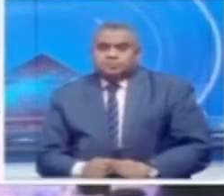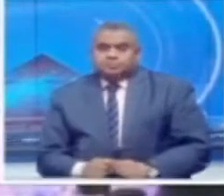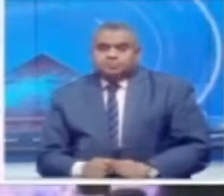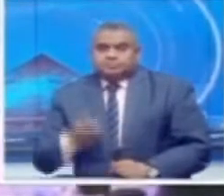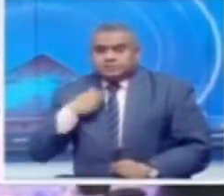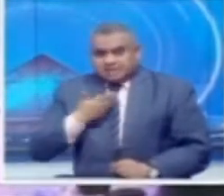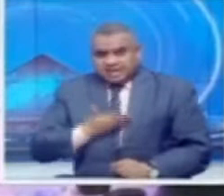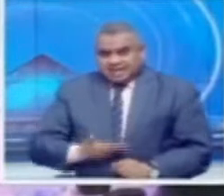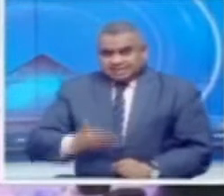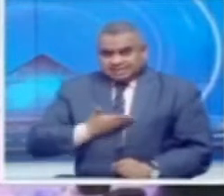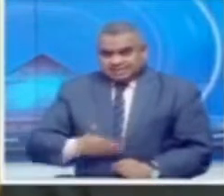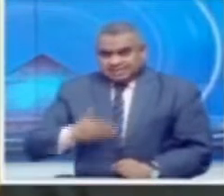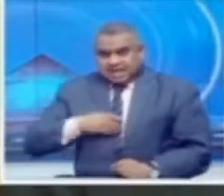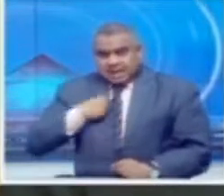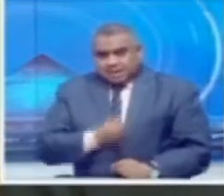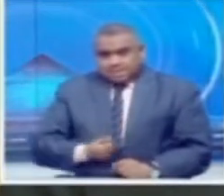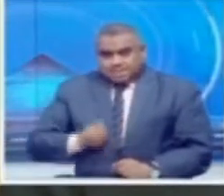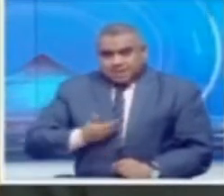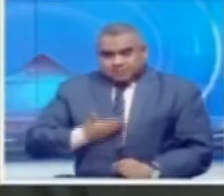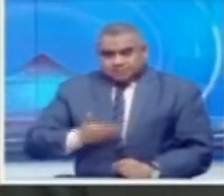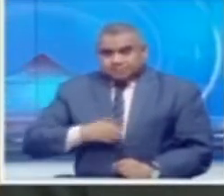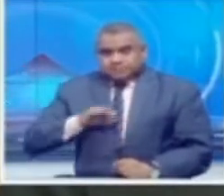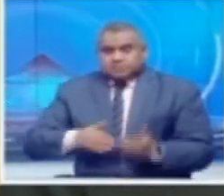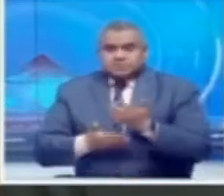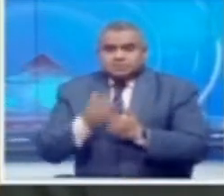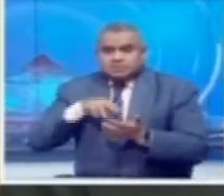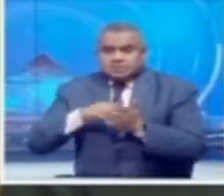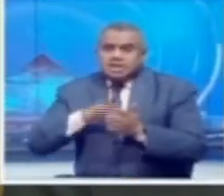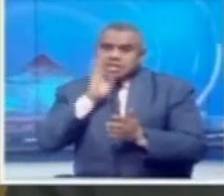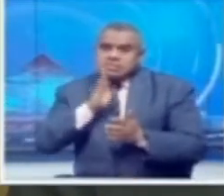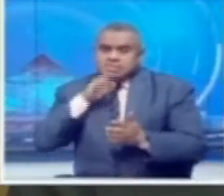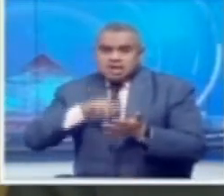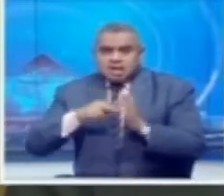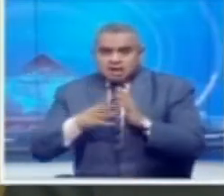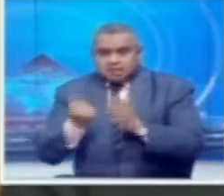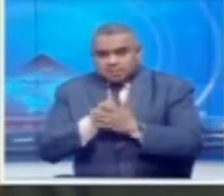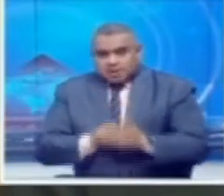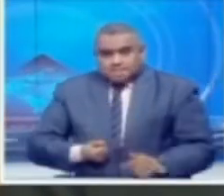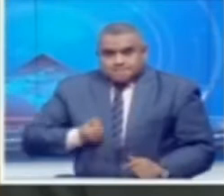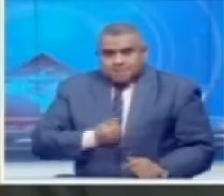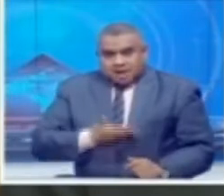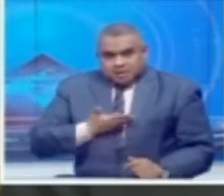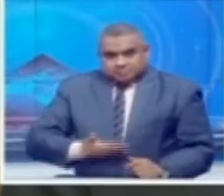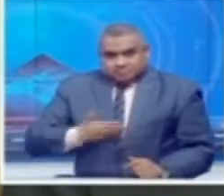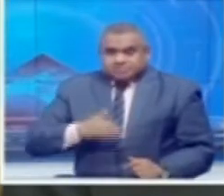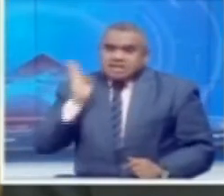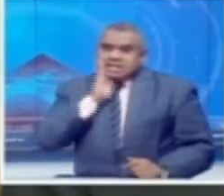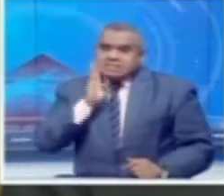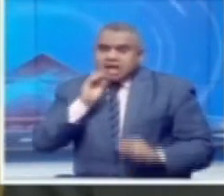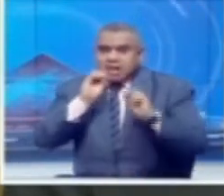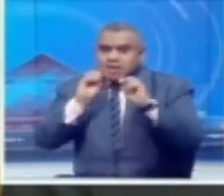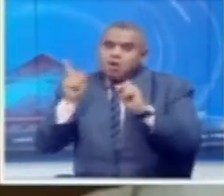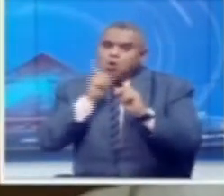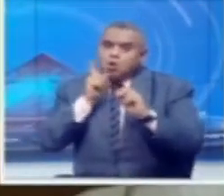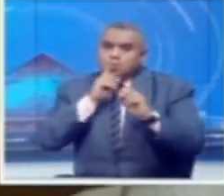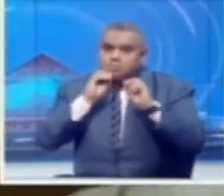إسهال النزلات المعوية، وإحنا النهاردة هنتكلم على طريقة التعامل الصحيحة مع النزلات المعوية، إيه النصايح اللي نقولها للأم ونقولها